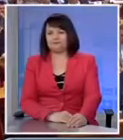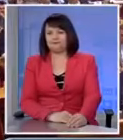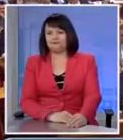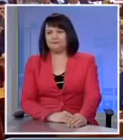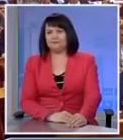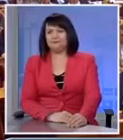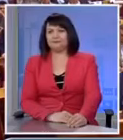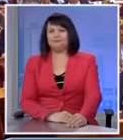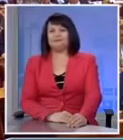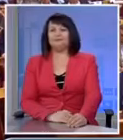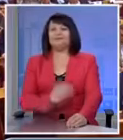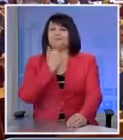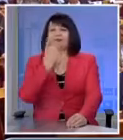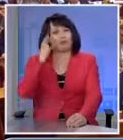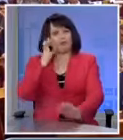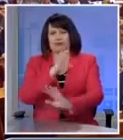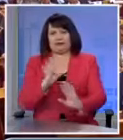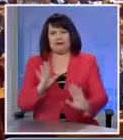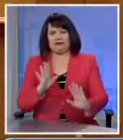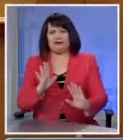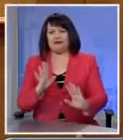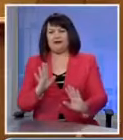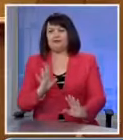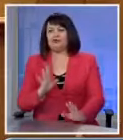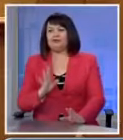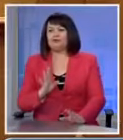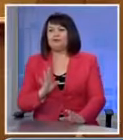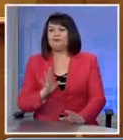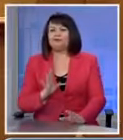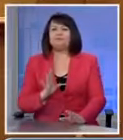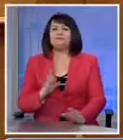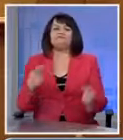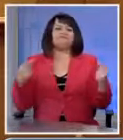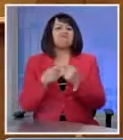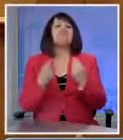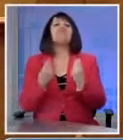Και αυτό που δεν μπορώ να κατανοήσω και μου φαίνεται οξύμορο